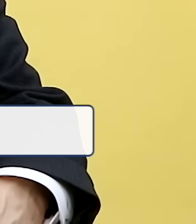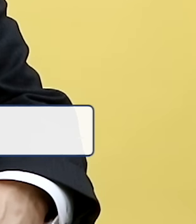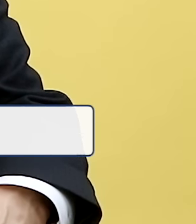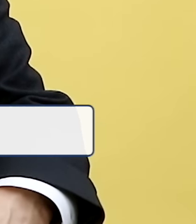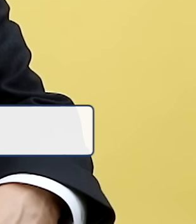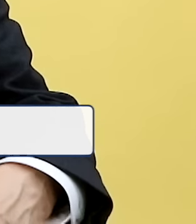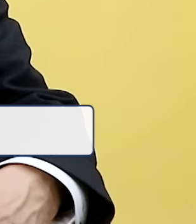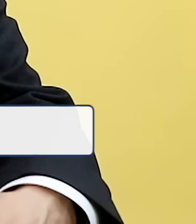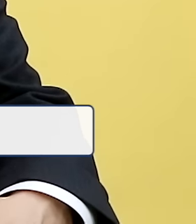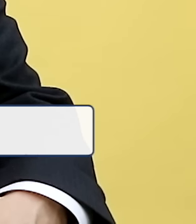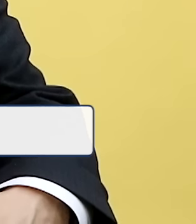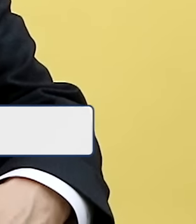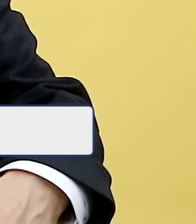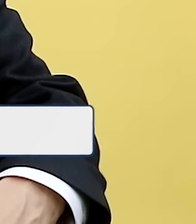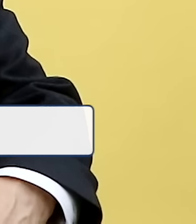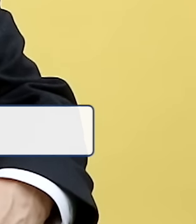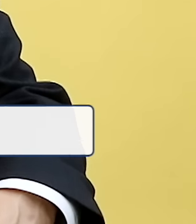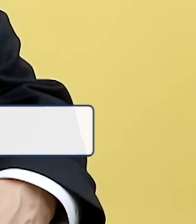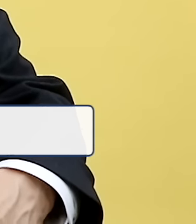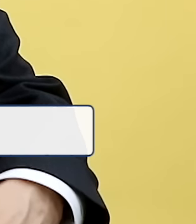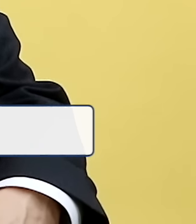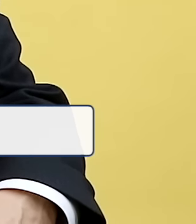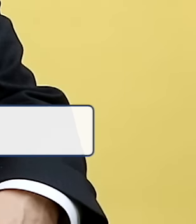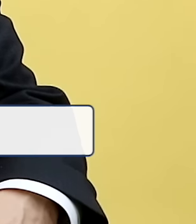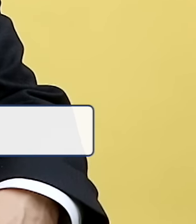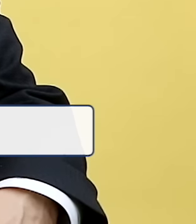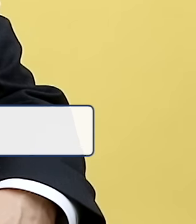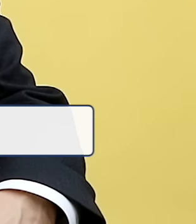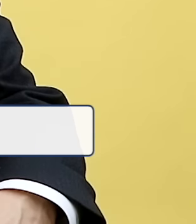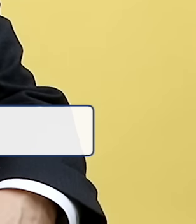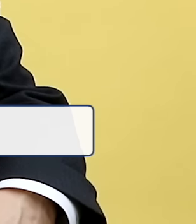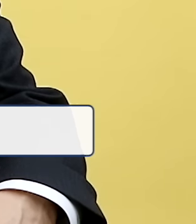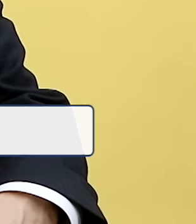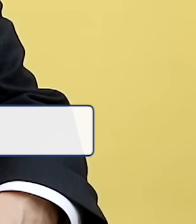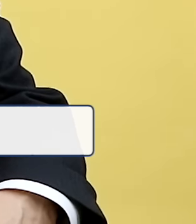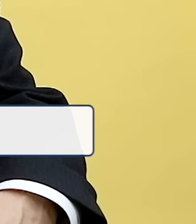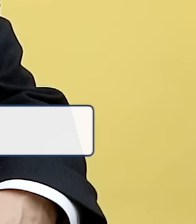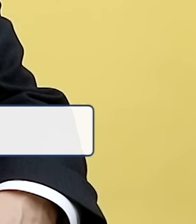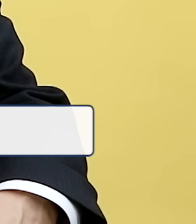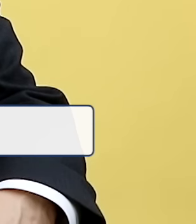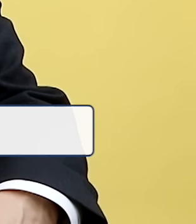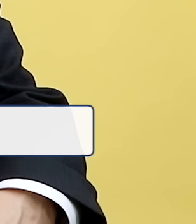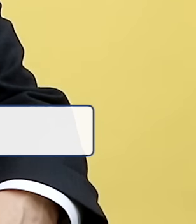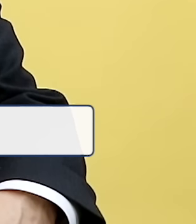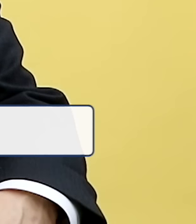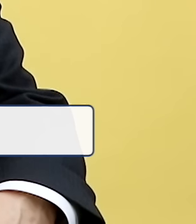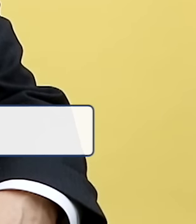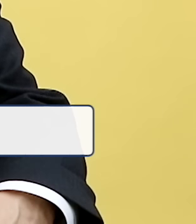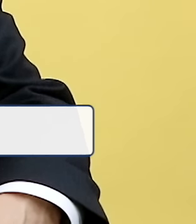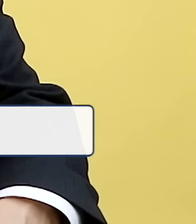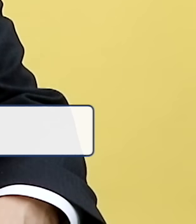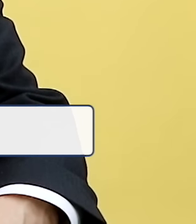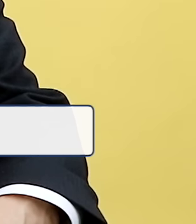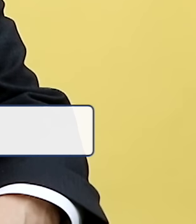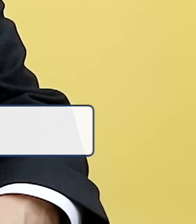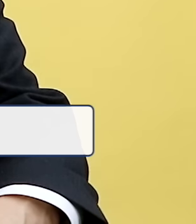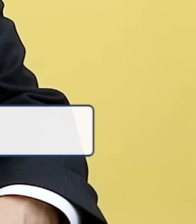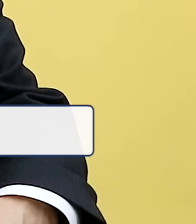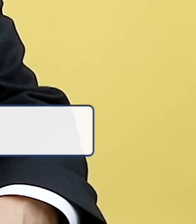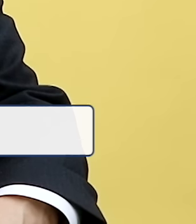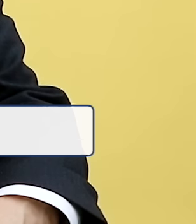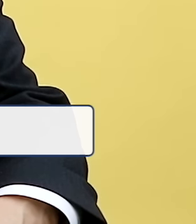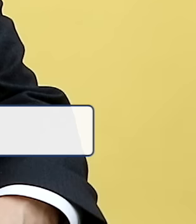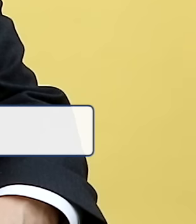60세가 됐을 때 회갑 기념 논문을 제자들과 함께 이렇게 마련하는 게 있어요.